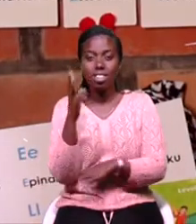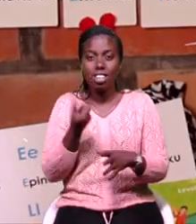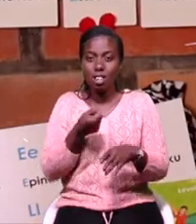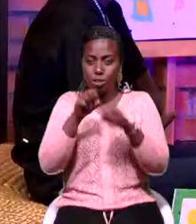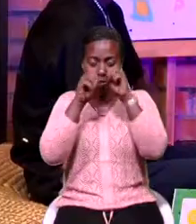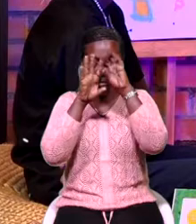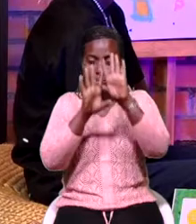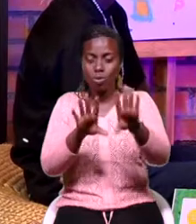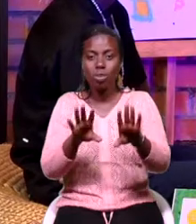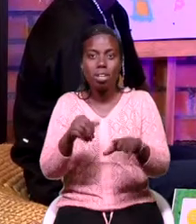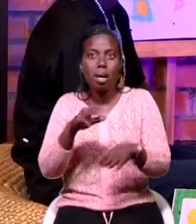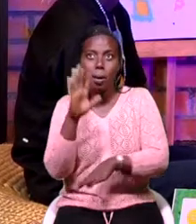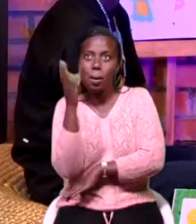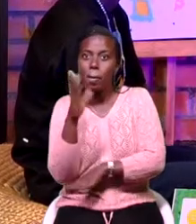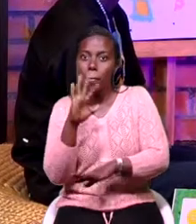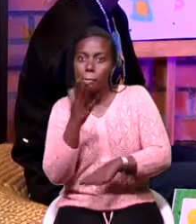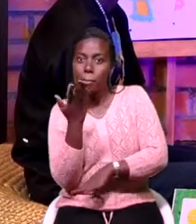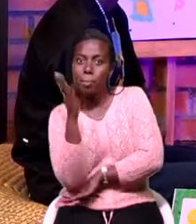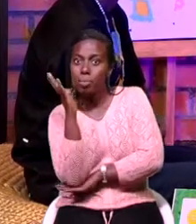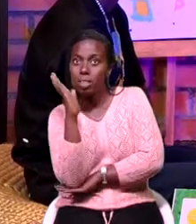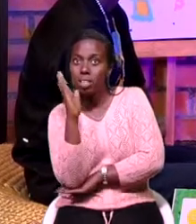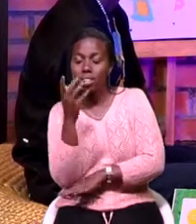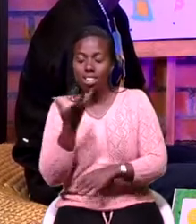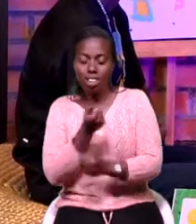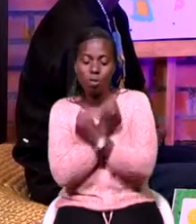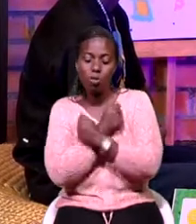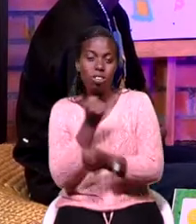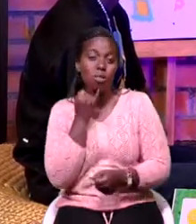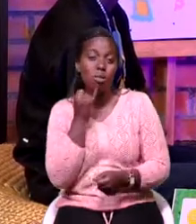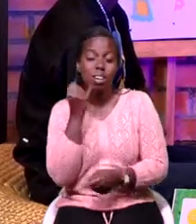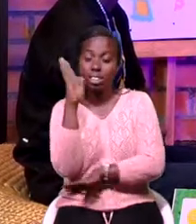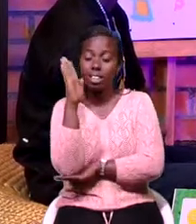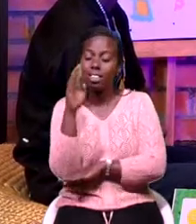cyakundaga mwana, mbega igiti cyakundaga kana. Cyari igiti